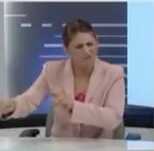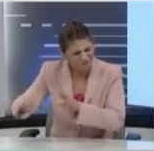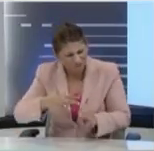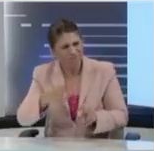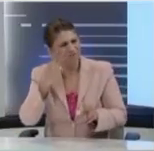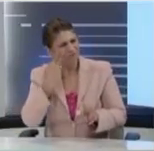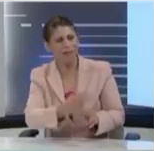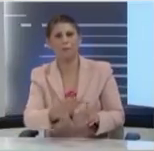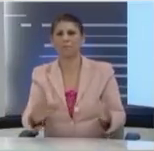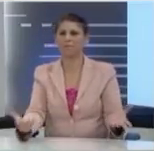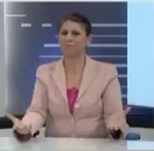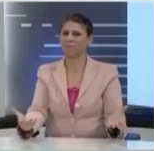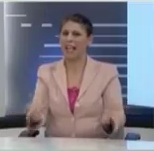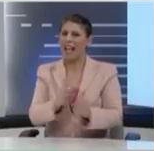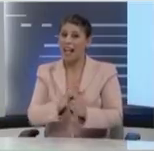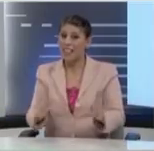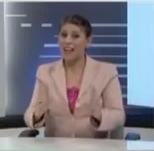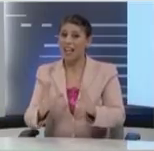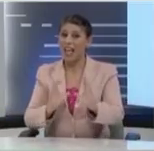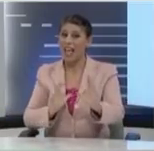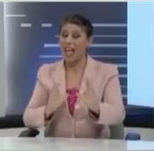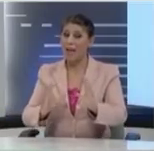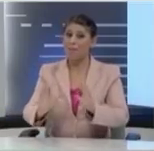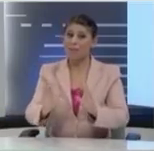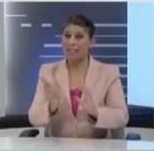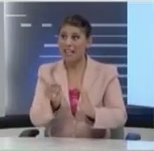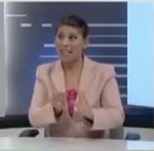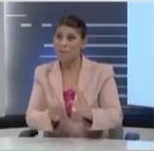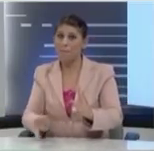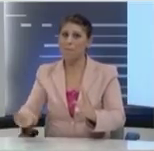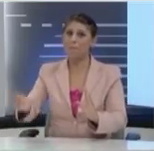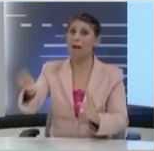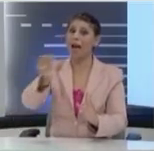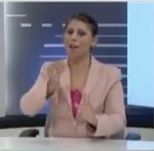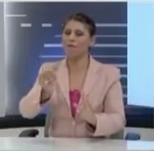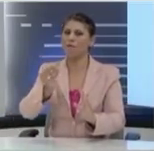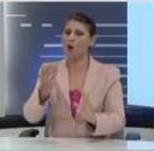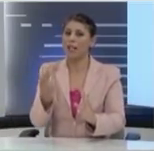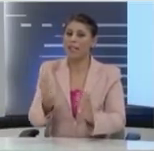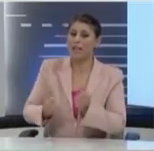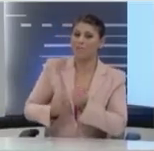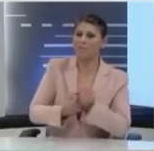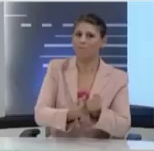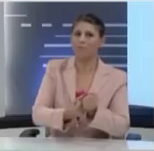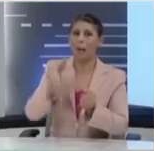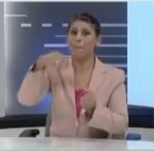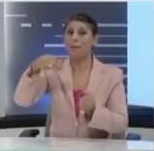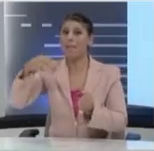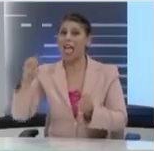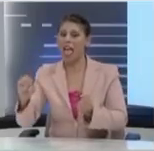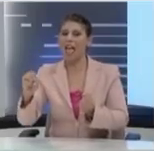προφανή, ας το πω έτσι, επικοινωνιακή υπεροπλία μέσων ενημέρωσης και μέσων προπαγάνδας στην